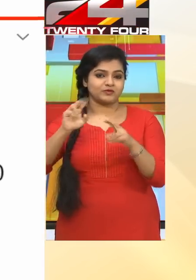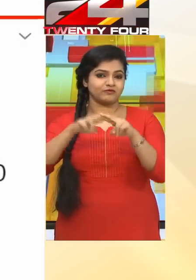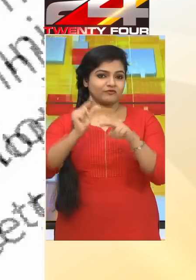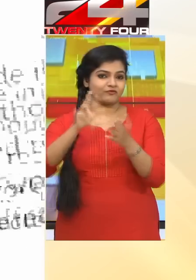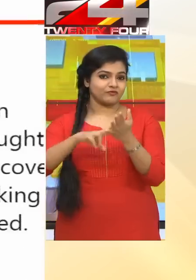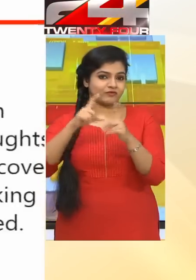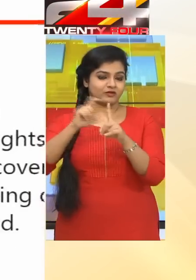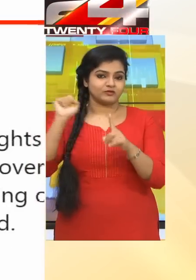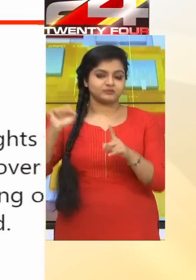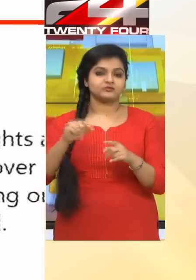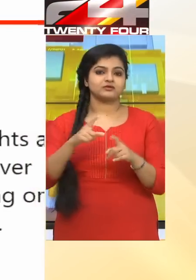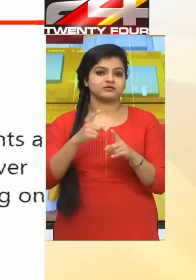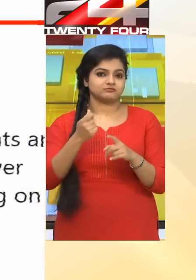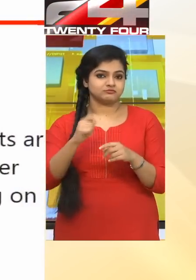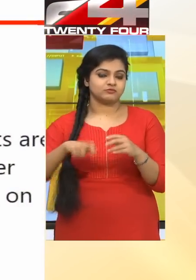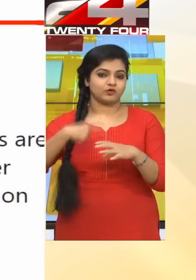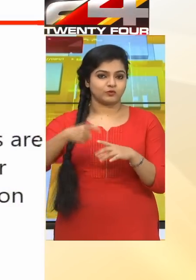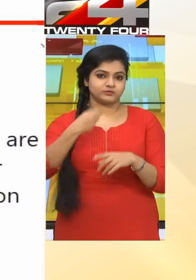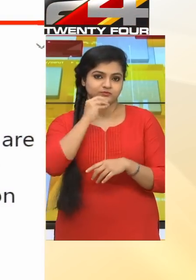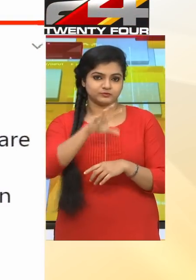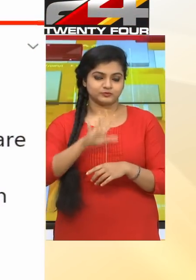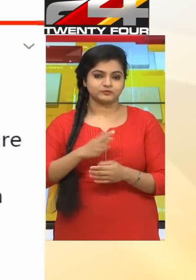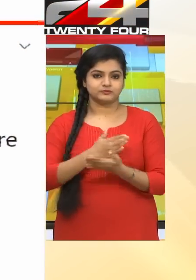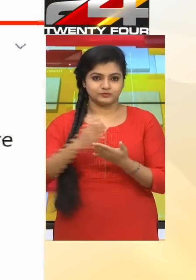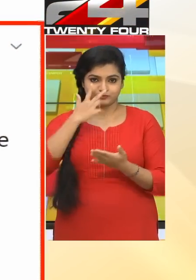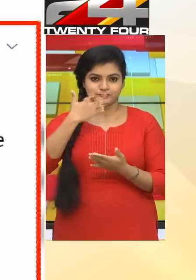നിന്ന് ധനസഹായവും പ്രഖ്യാപിച്ചിരിക്കുകയാണ്. വിശദാംശങ്ങൾ